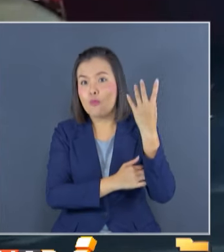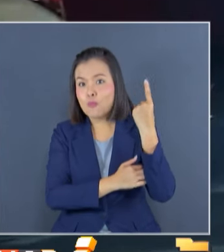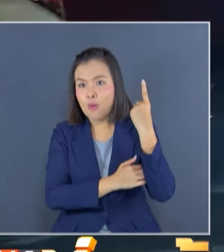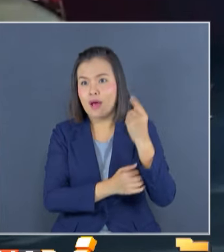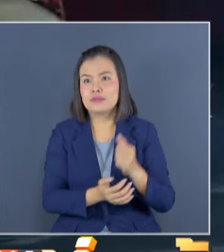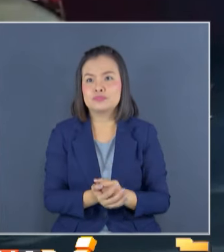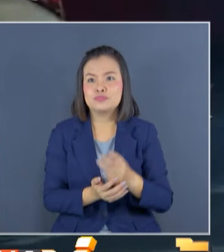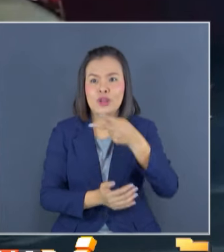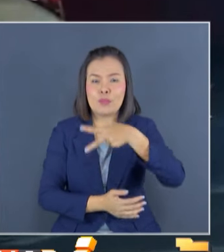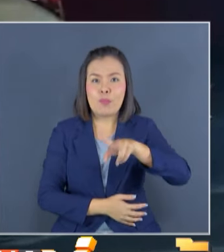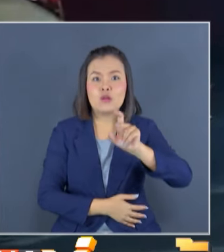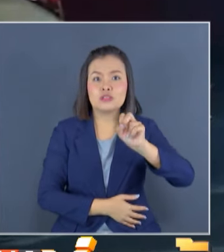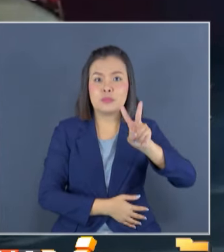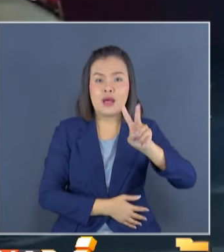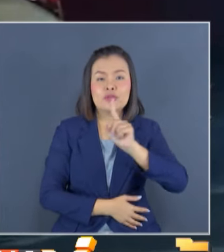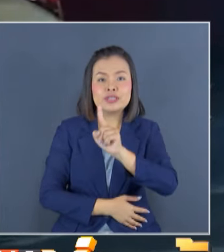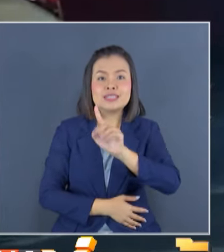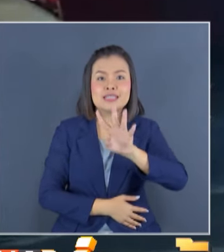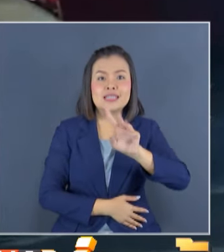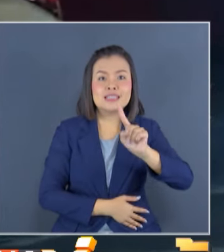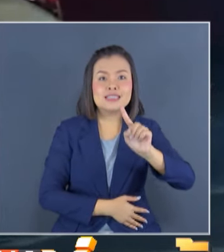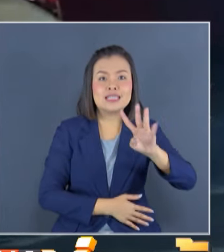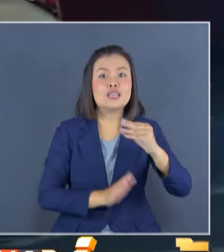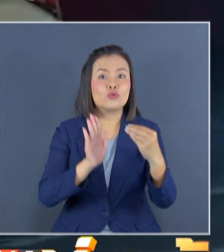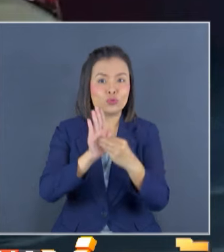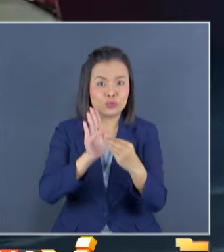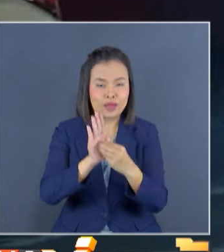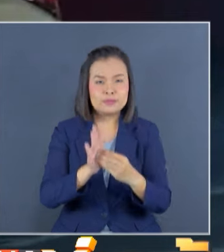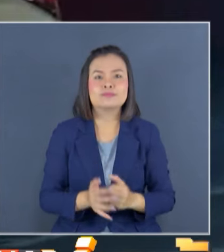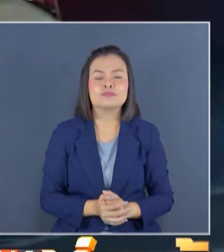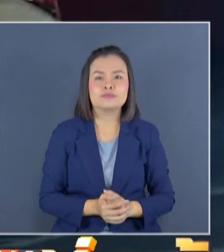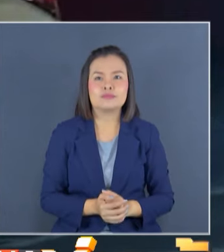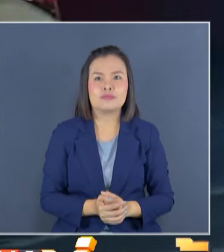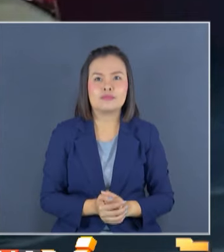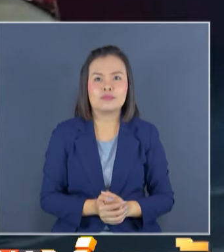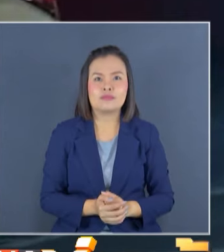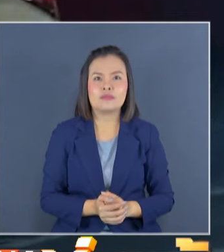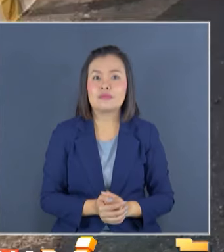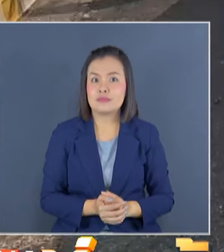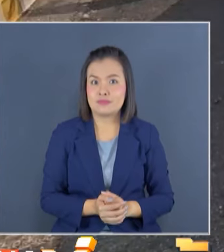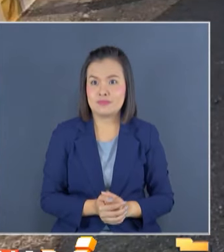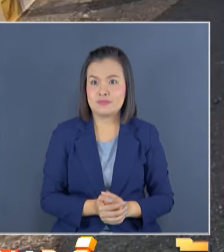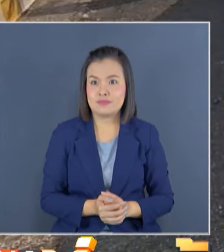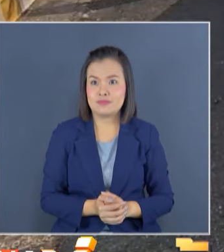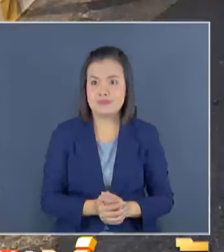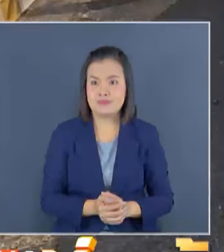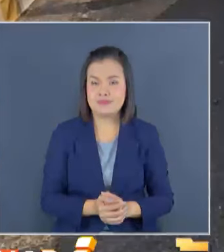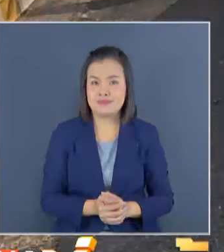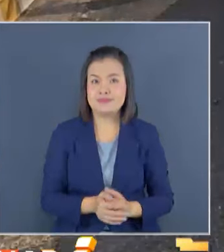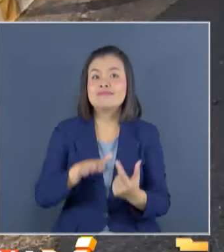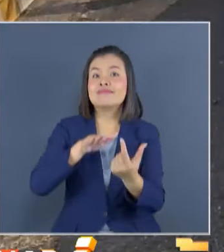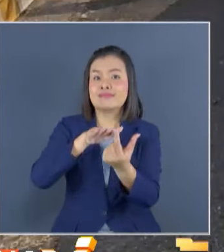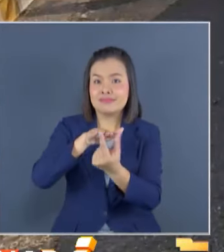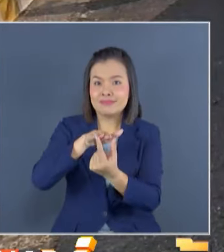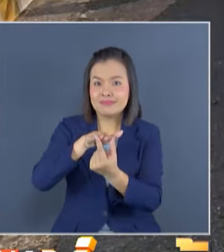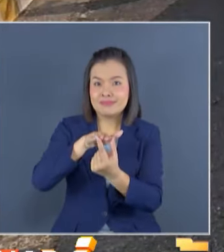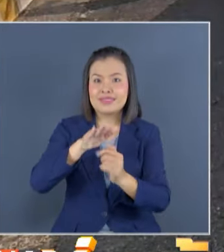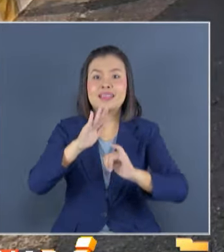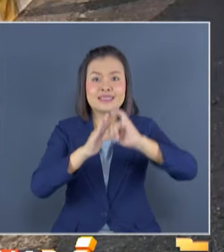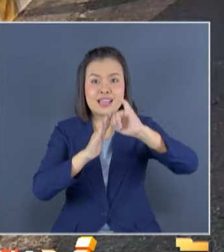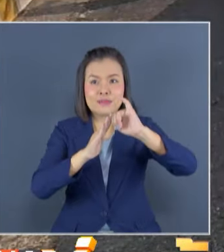พ.สำเภาสฤษี1414กรุงเทพฮะแต่หลายคนบอกกันเหนียวส่องทะเบียนรถคุณทักษิณที่ไปที่เชีย